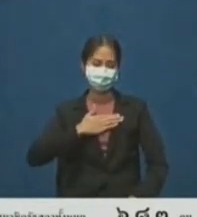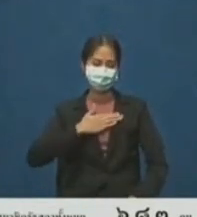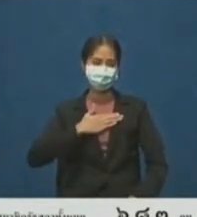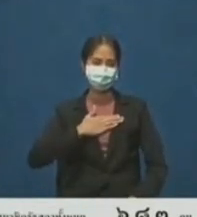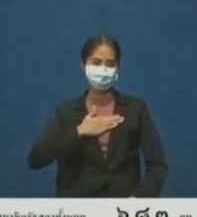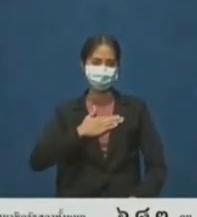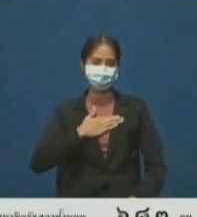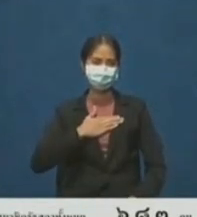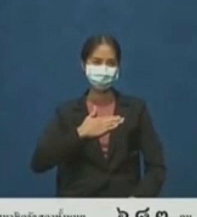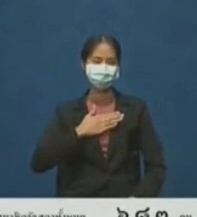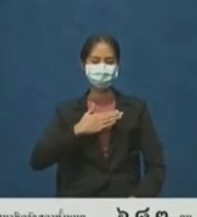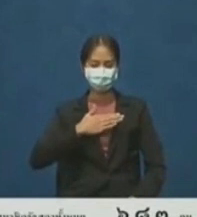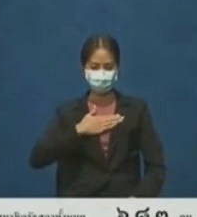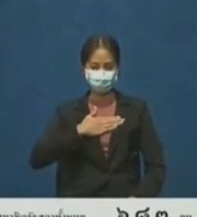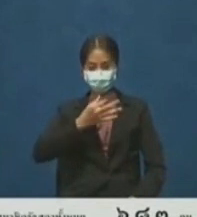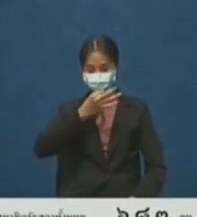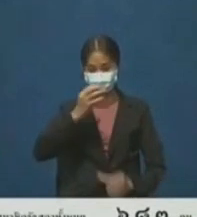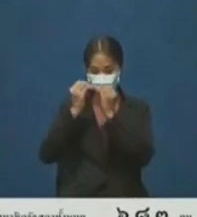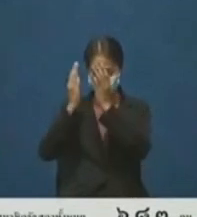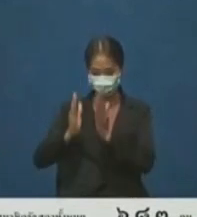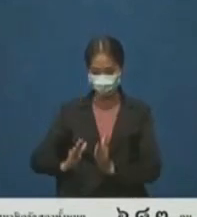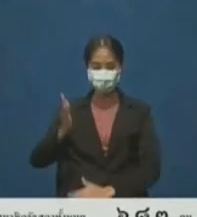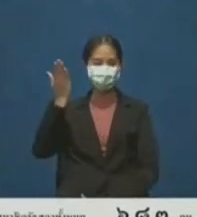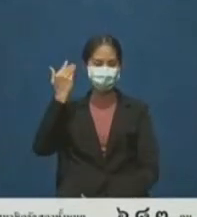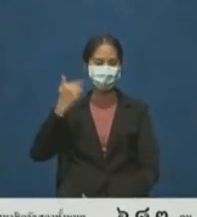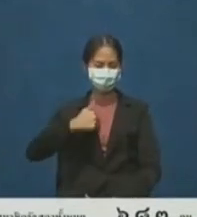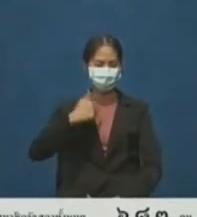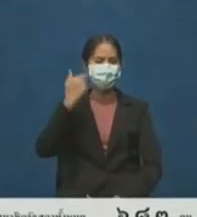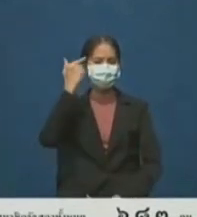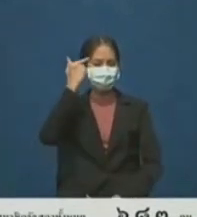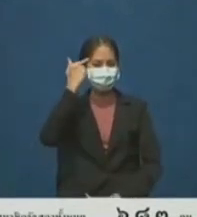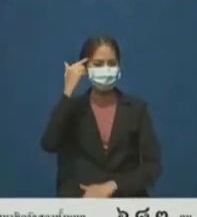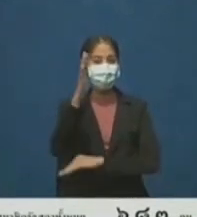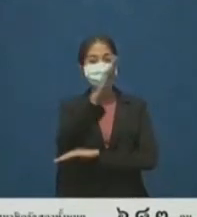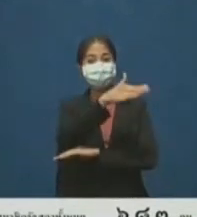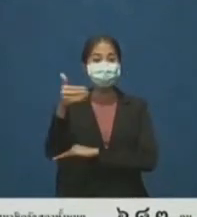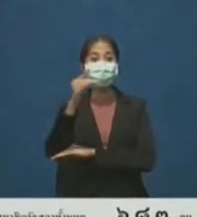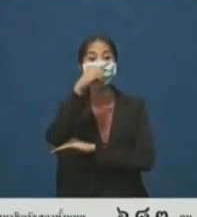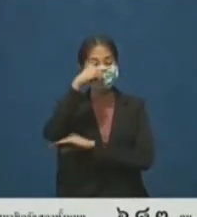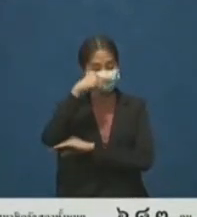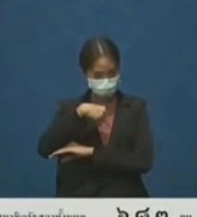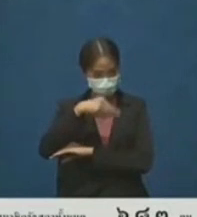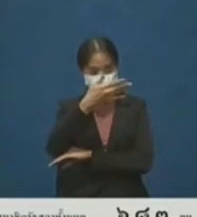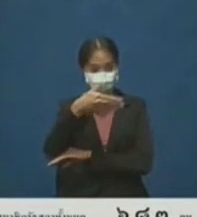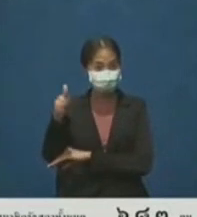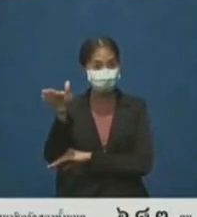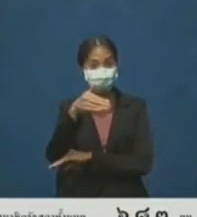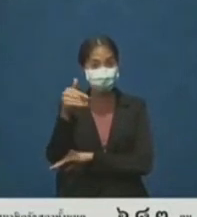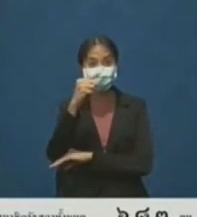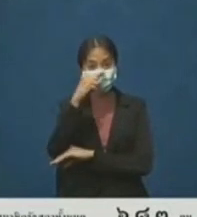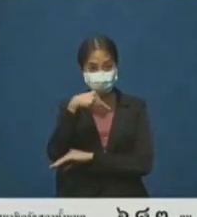แต่สำหรับผมในฐานะครูประชาบาลนั้นจะมองว่าธงชาติไทย